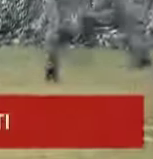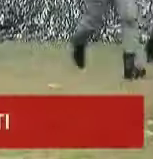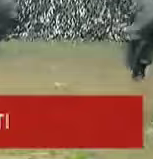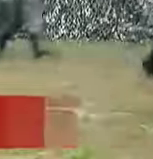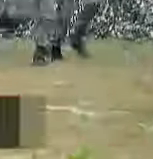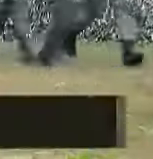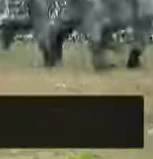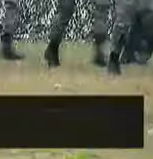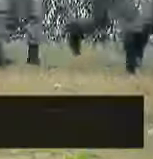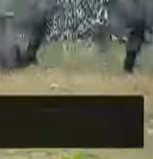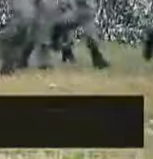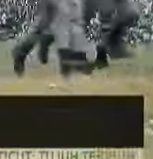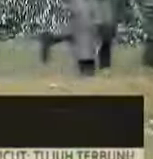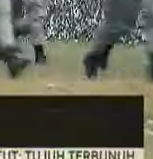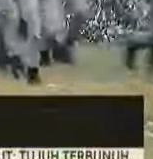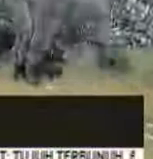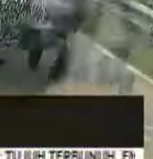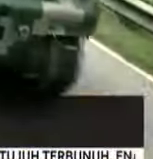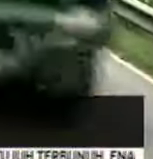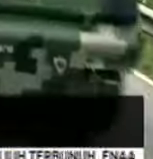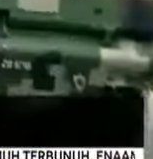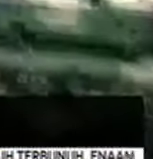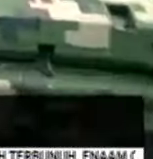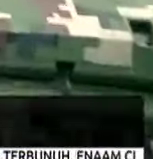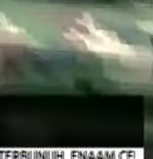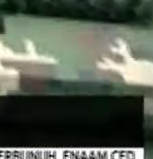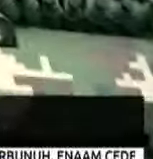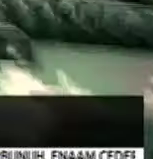kebesaran dan ketenteraman negara berkukuh kemakmuran.